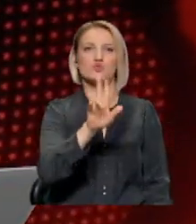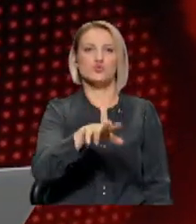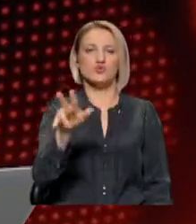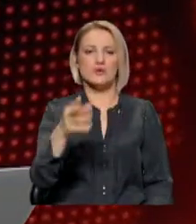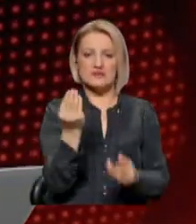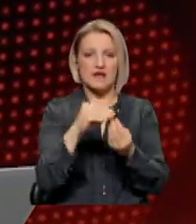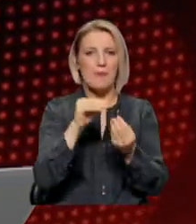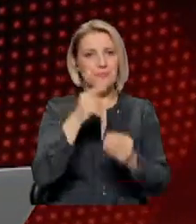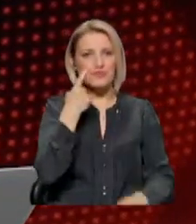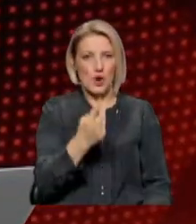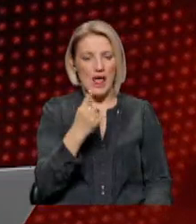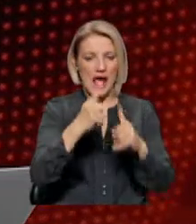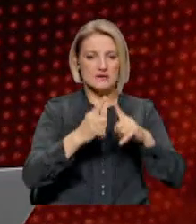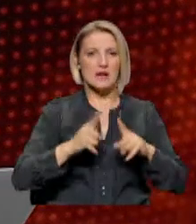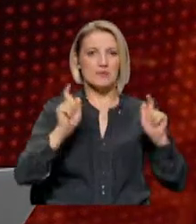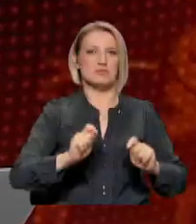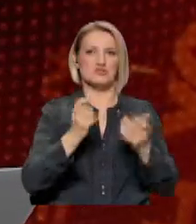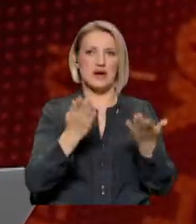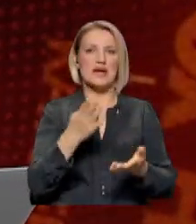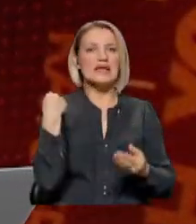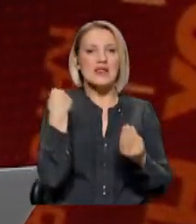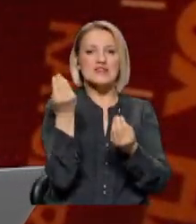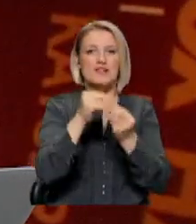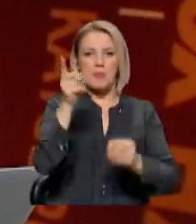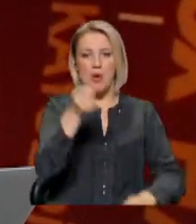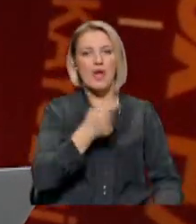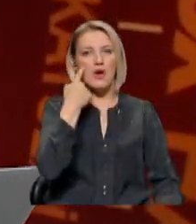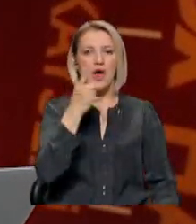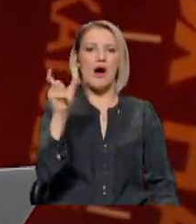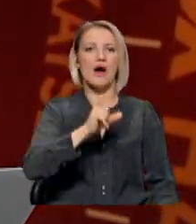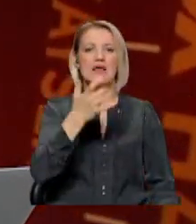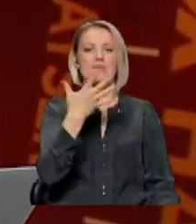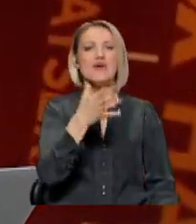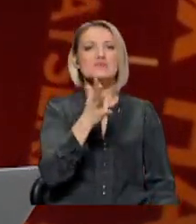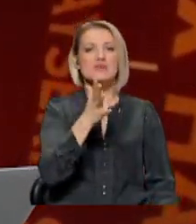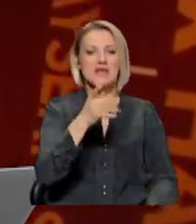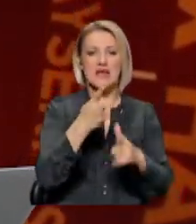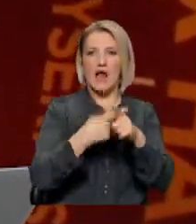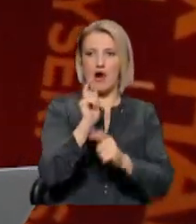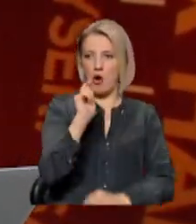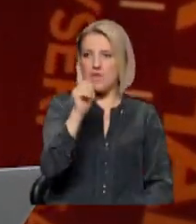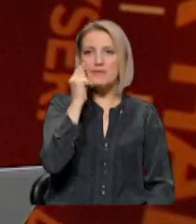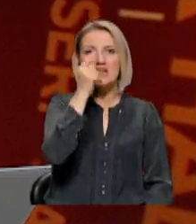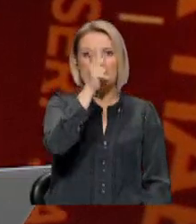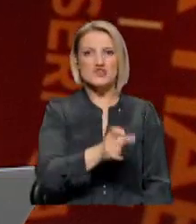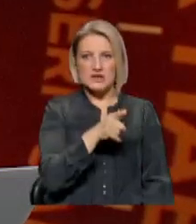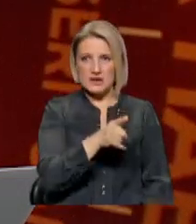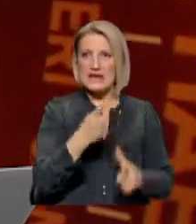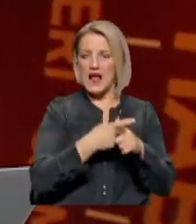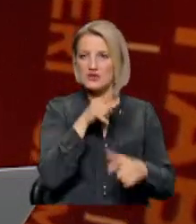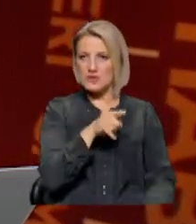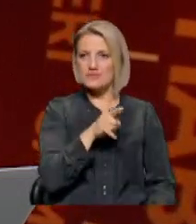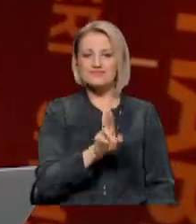%39,33'lük zam oranı üzerinden hesaplanacak. Yeni zam oranına göre aylık 5000 lira kira ödeyen bir kiracının